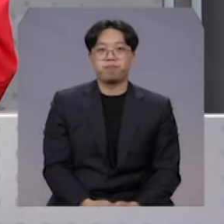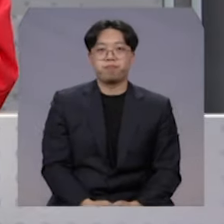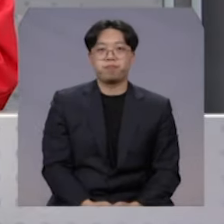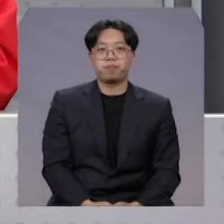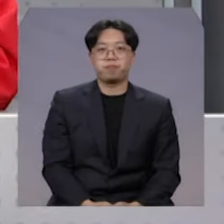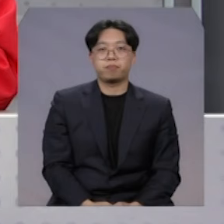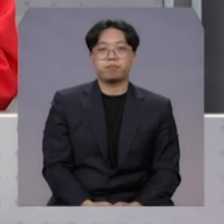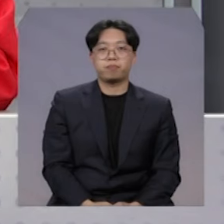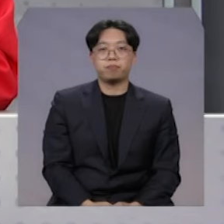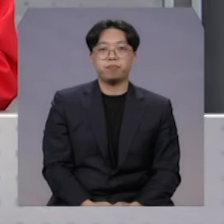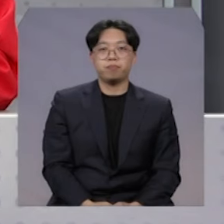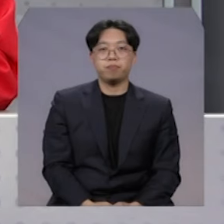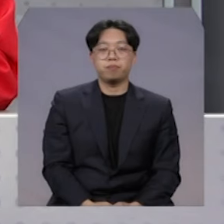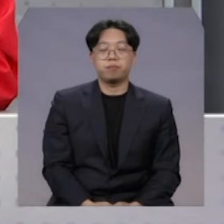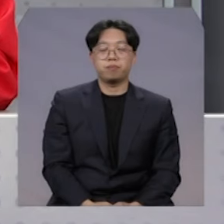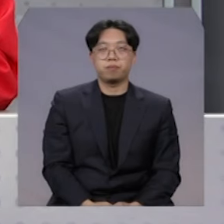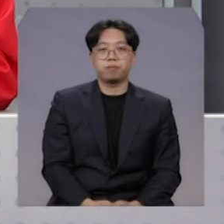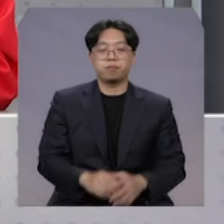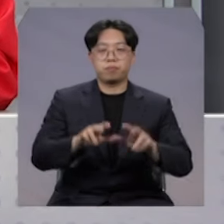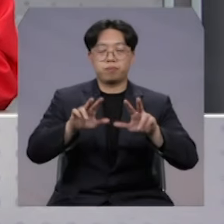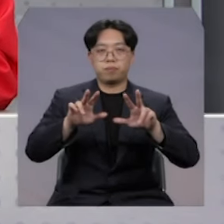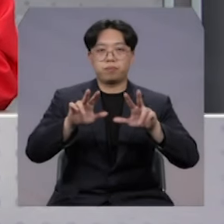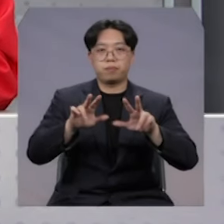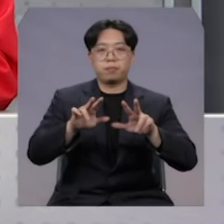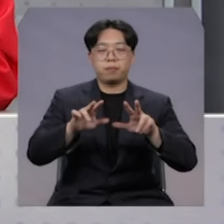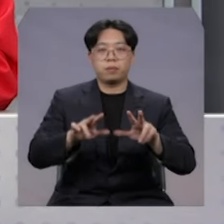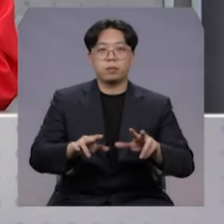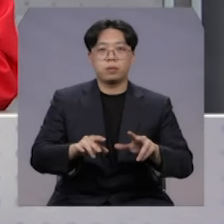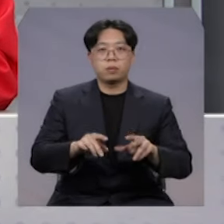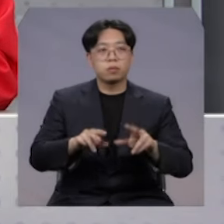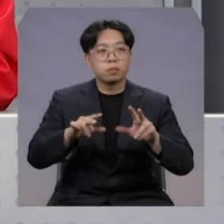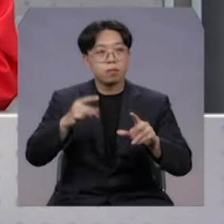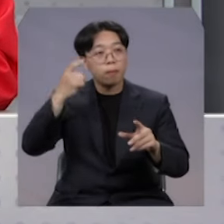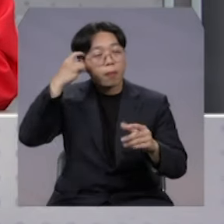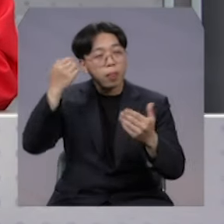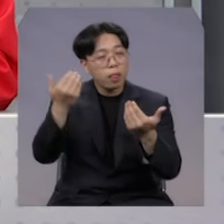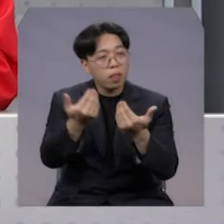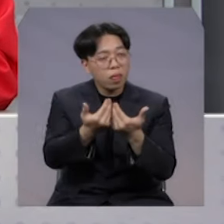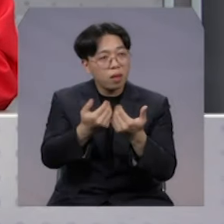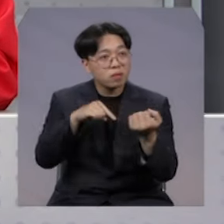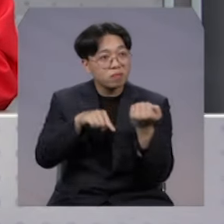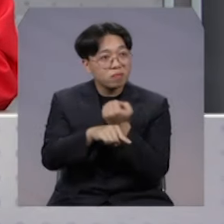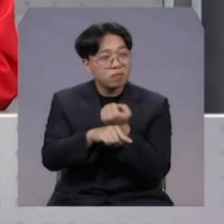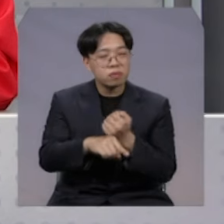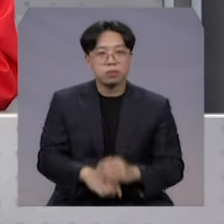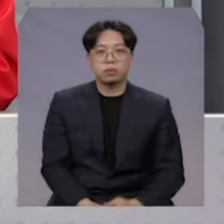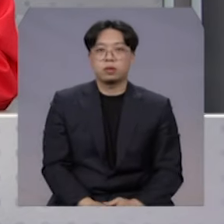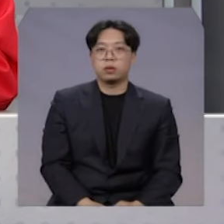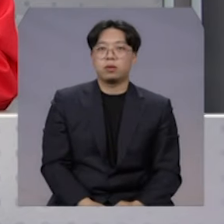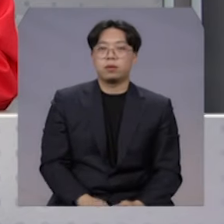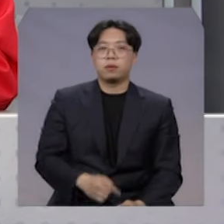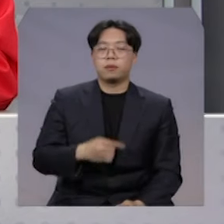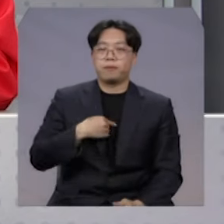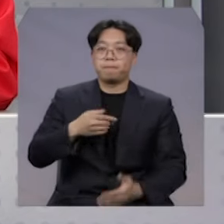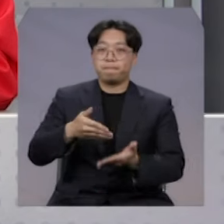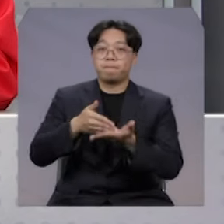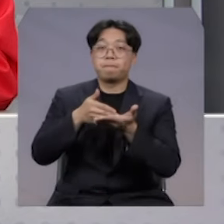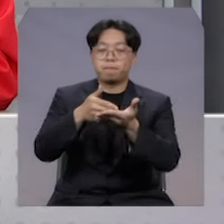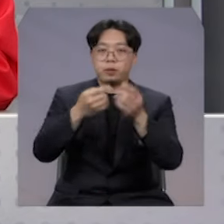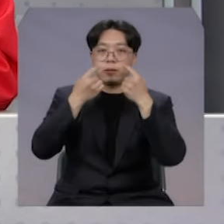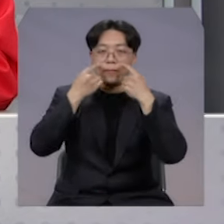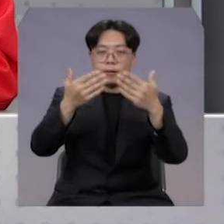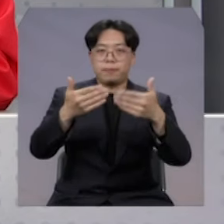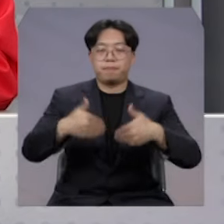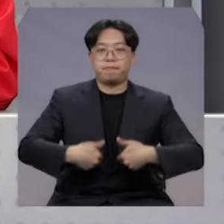하십시오. 그래서 실제로 네. 그러면 반대한다는 뜻입니까? 저는 신중하게 추진해야 한다고 생각하고요. 지금